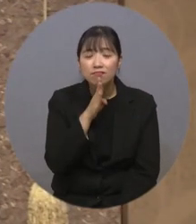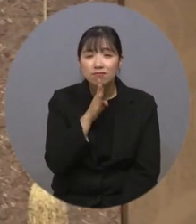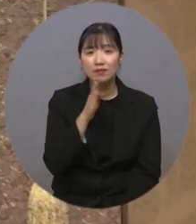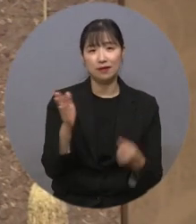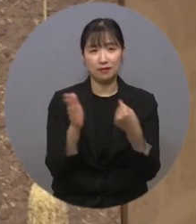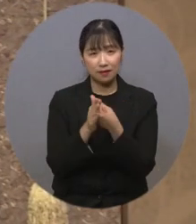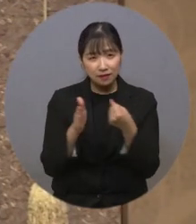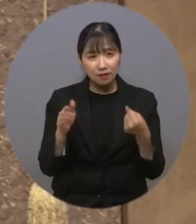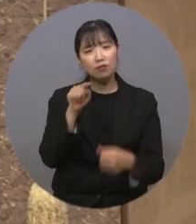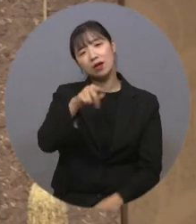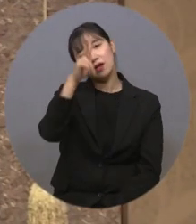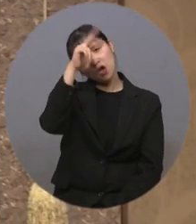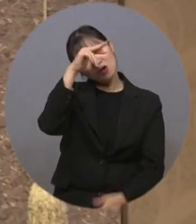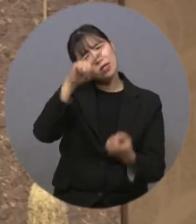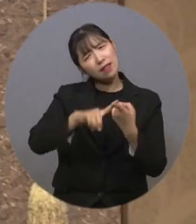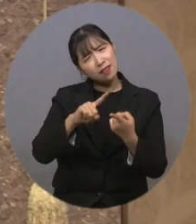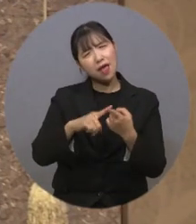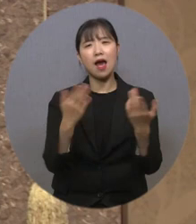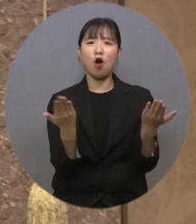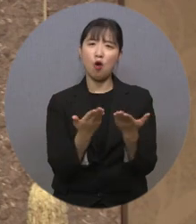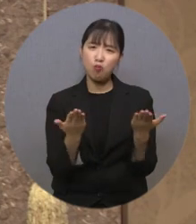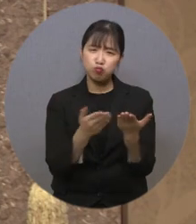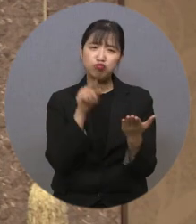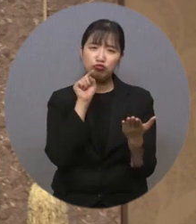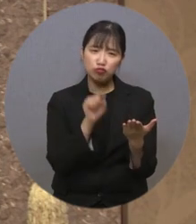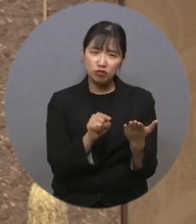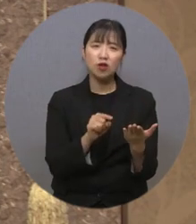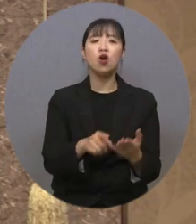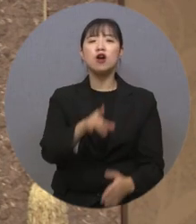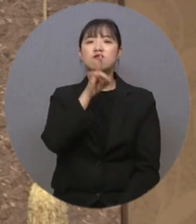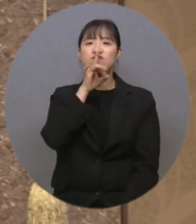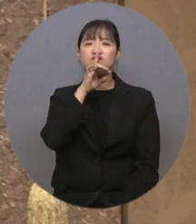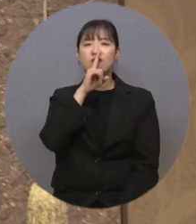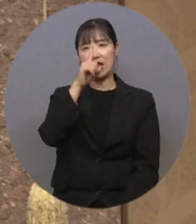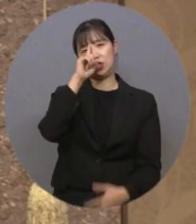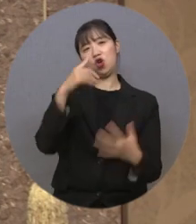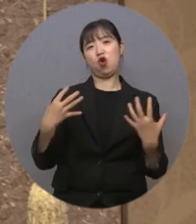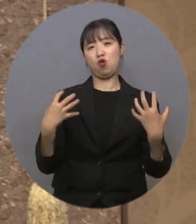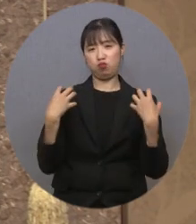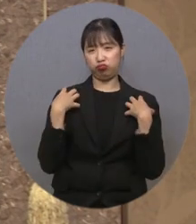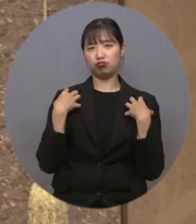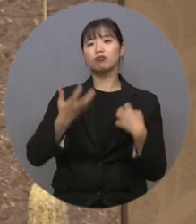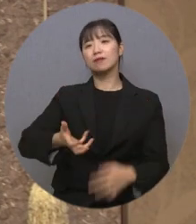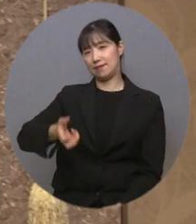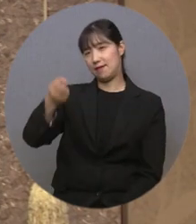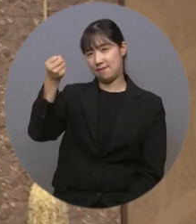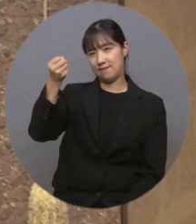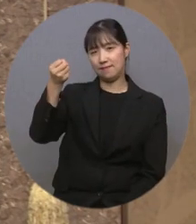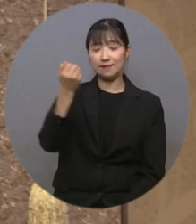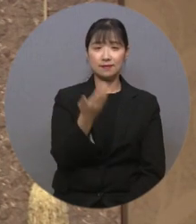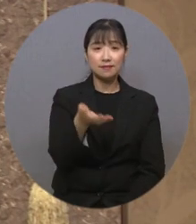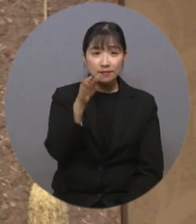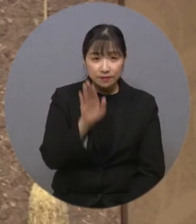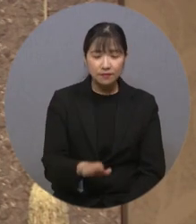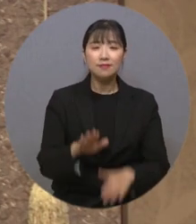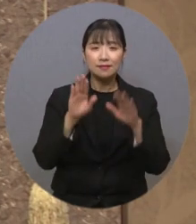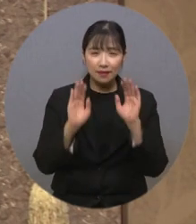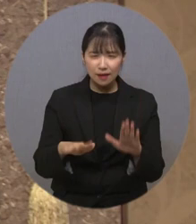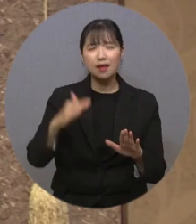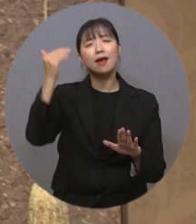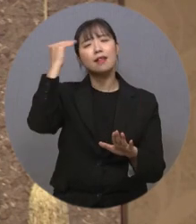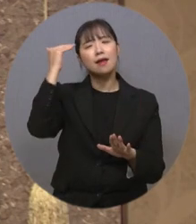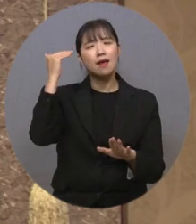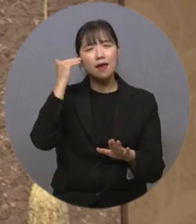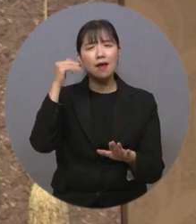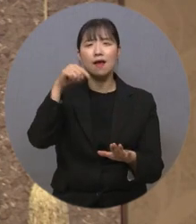이 경찰에 대한 업무를 지금까지는 중앙정부가 가지고 있었어요. 예. 그런데 이제 저희